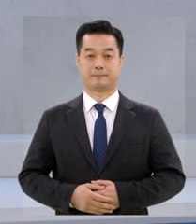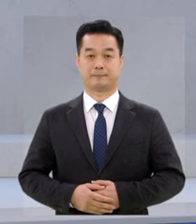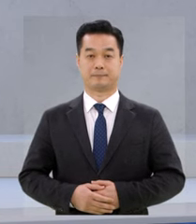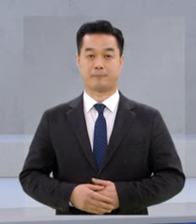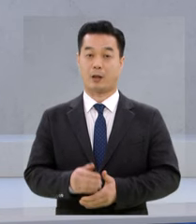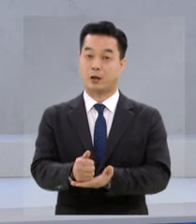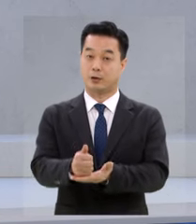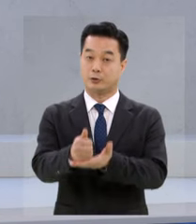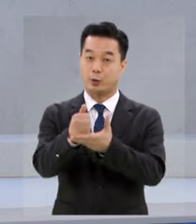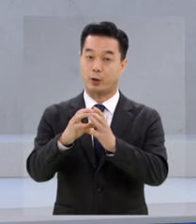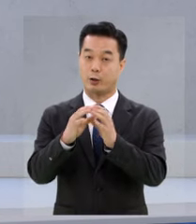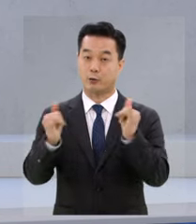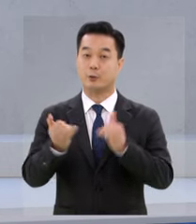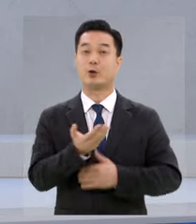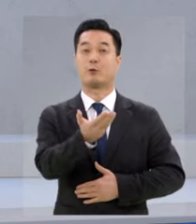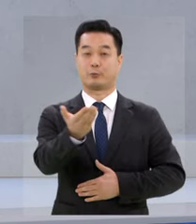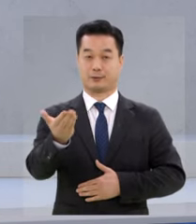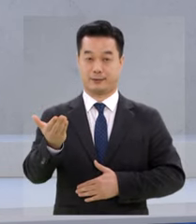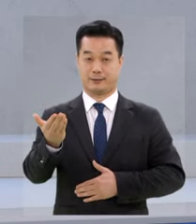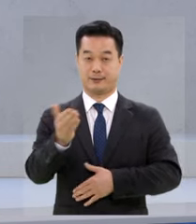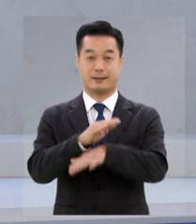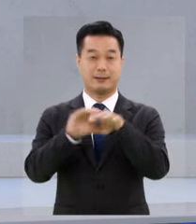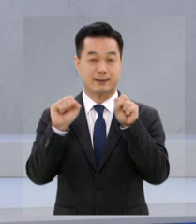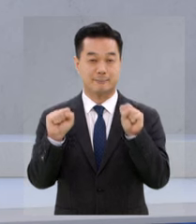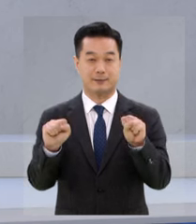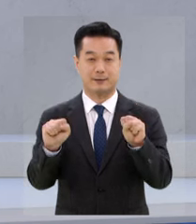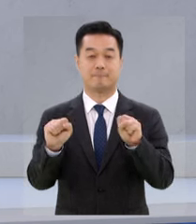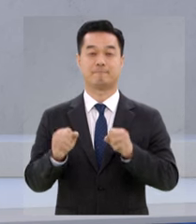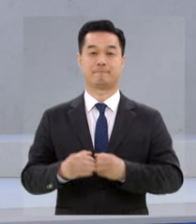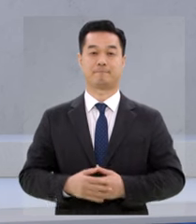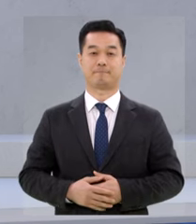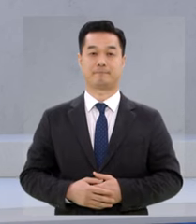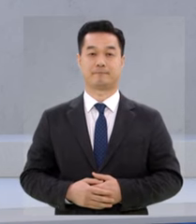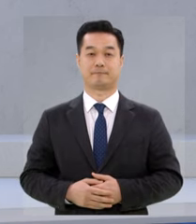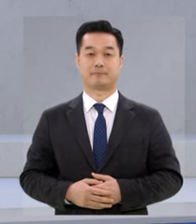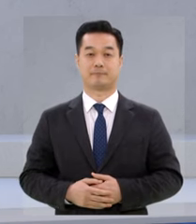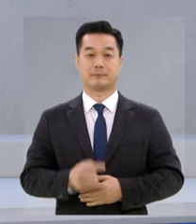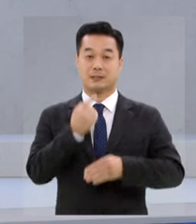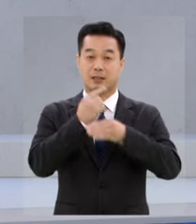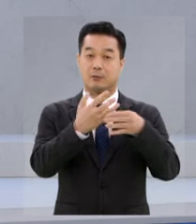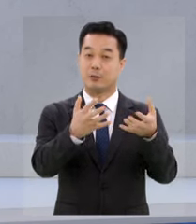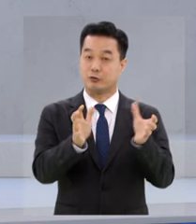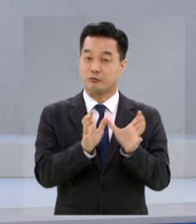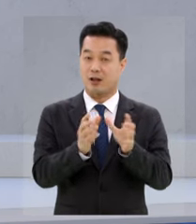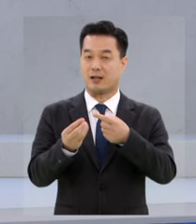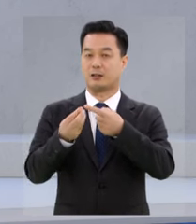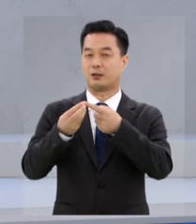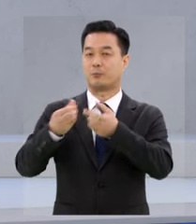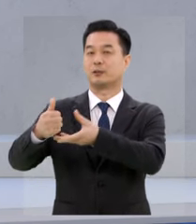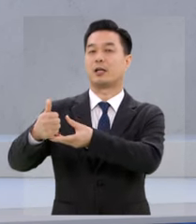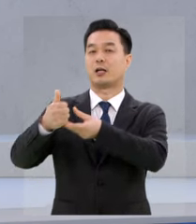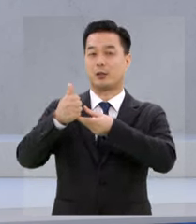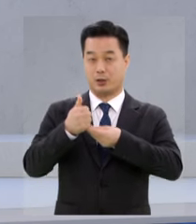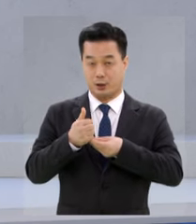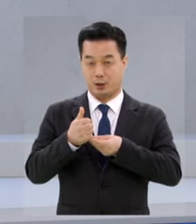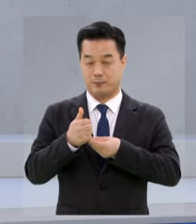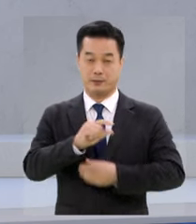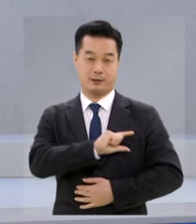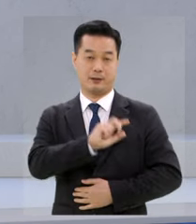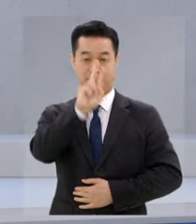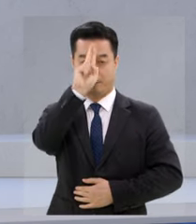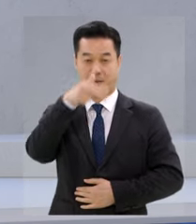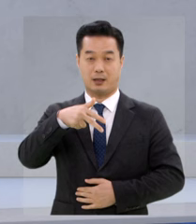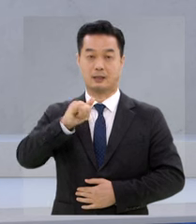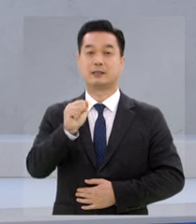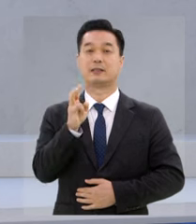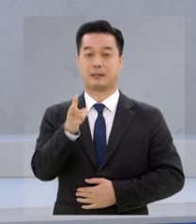존경하는 국민 여러분 안녕하십니까 더불어민주당 첫 번째 영입인재 지혜입니다